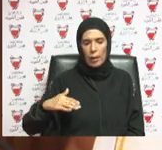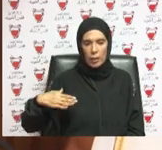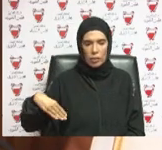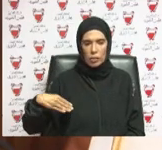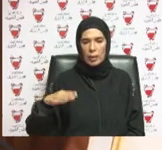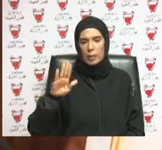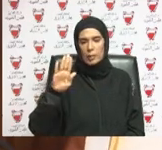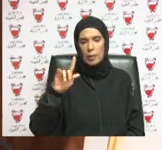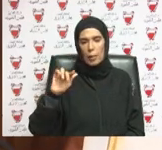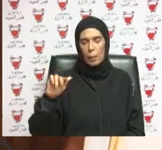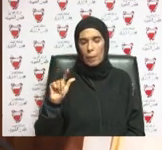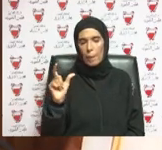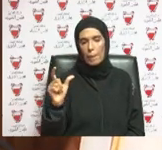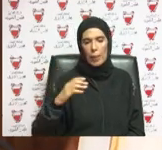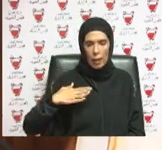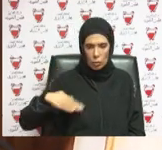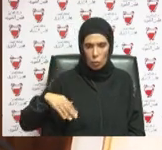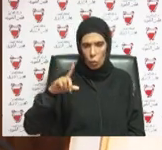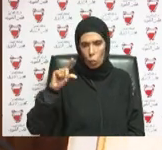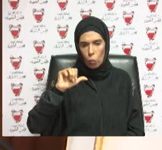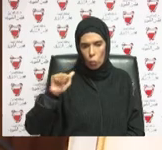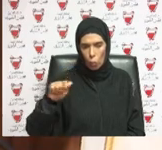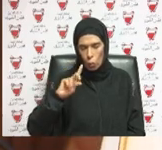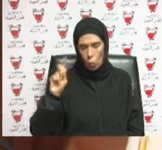سلمان وسمو الشيخ هلولوة